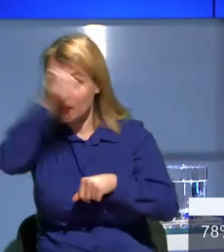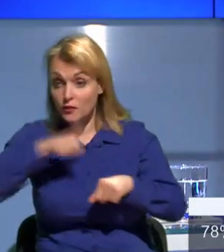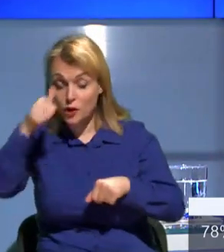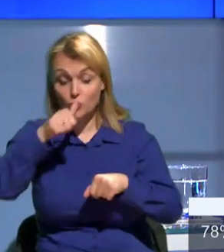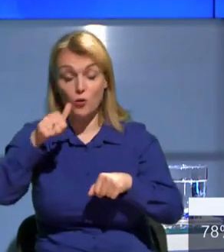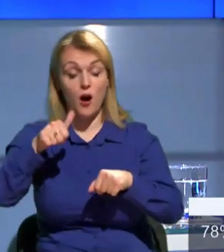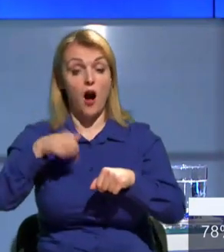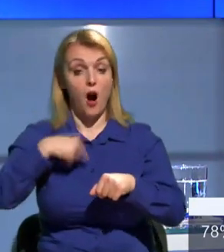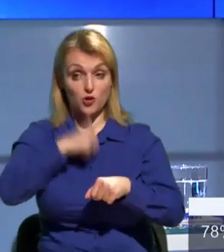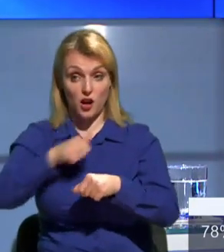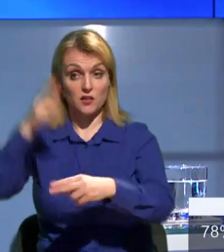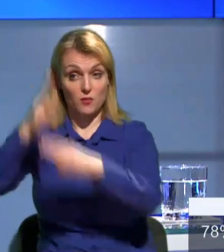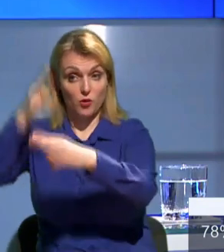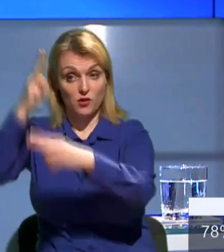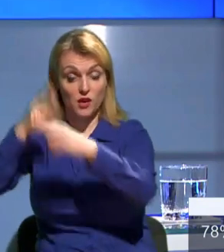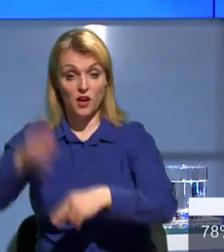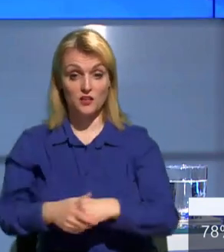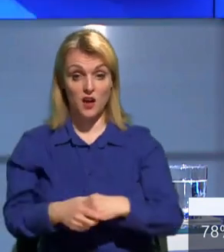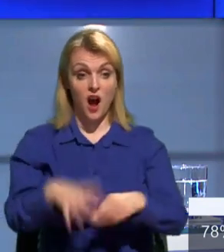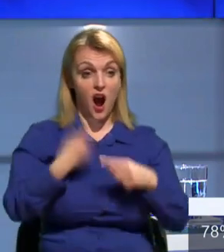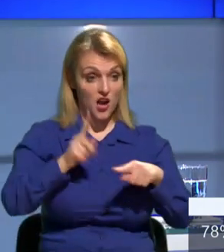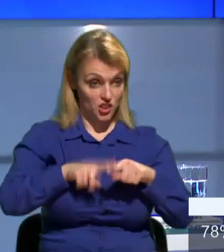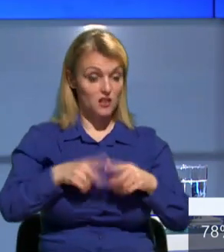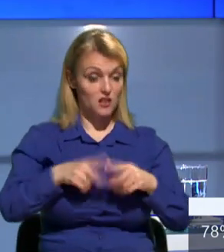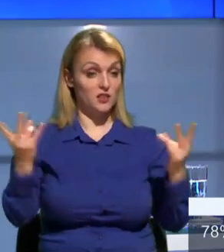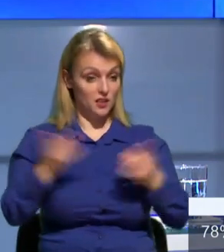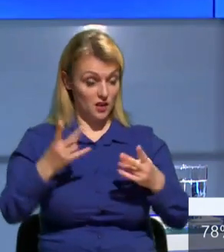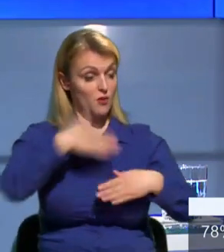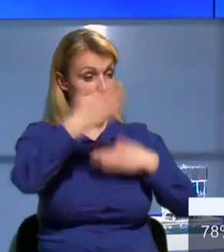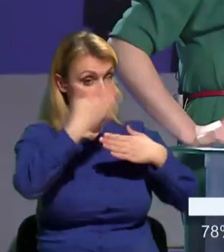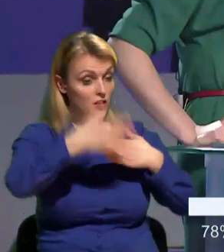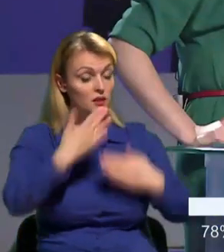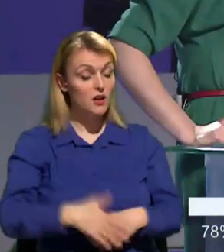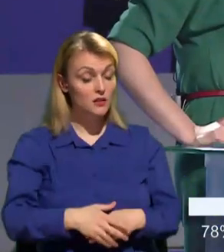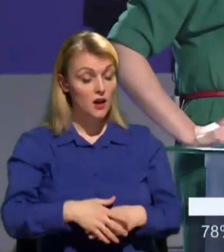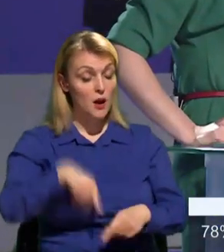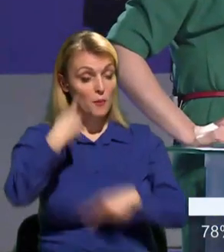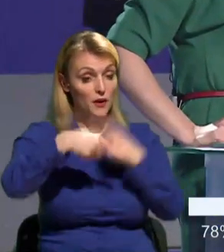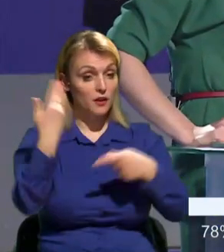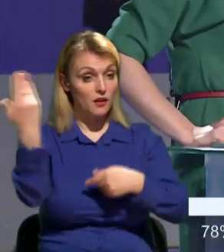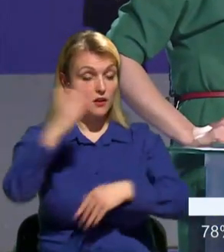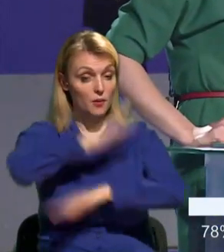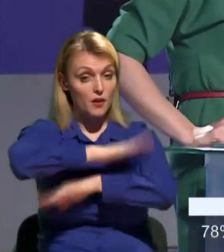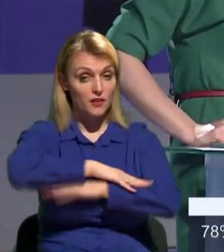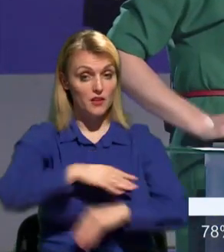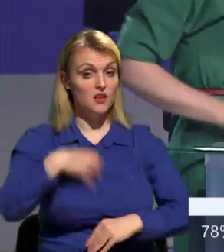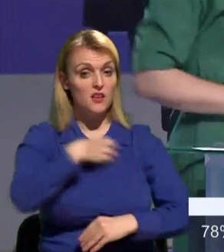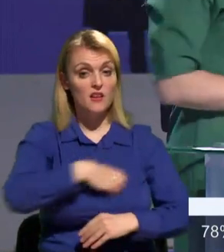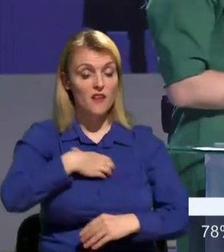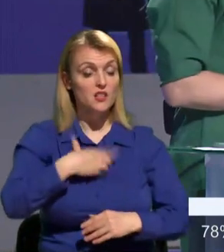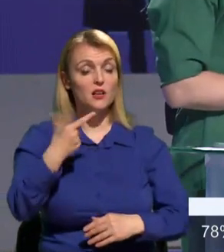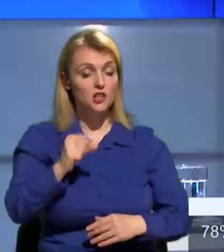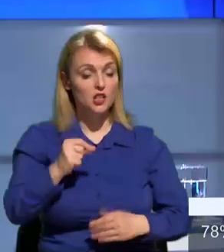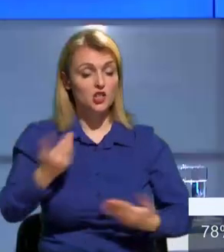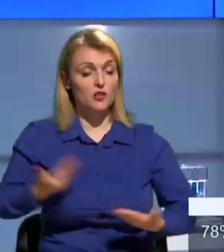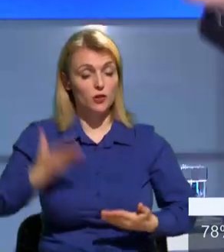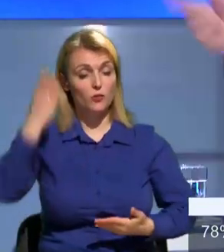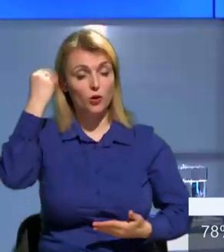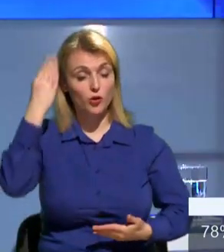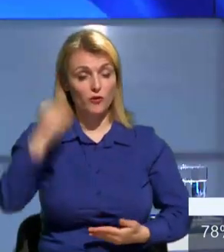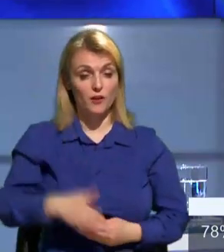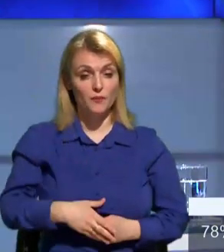încălcare a legislației și trebuie penalizat prin dosar penal. Pentru că nu contează unde se află cetățeanul Republicii Moldova, în Transnistria, la